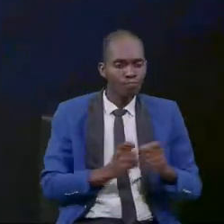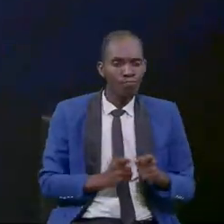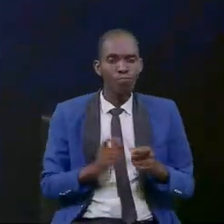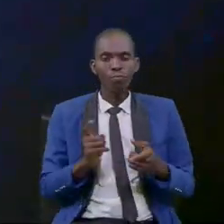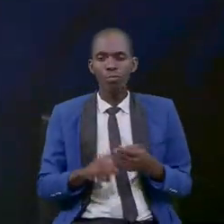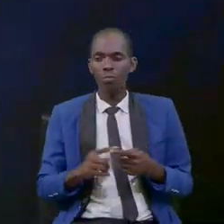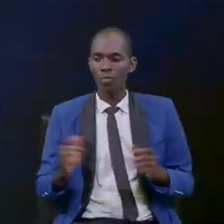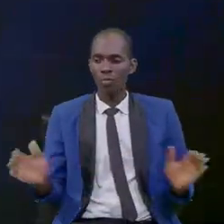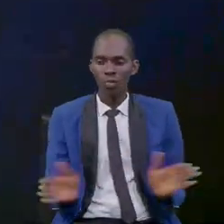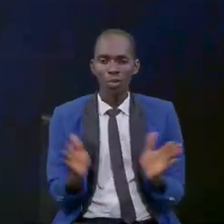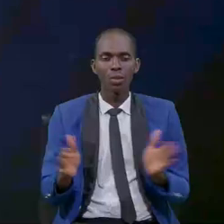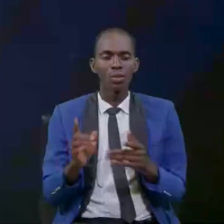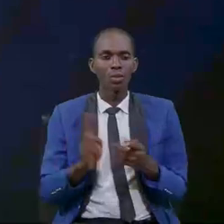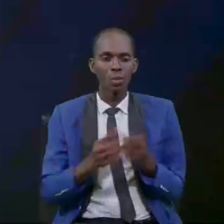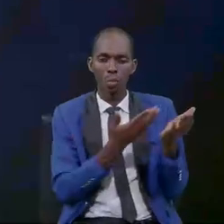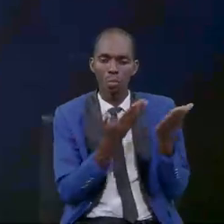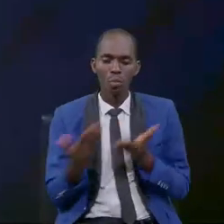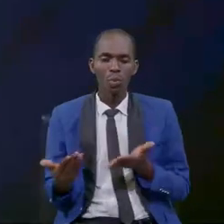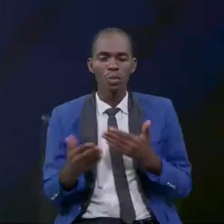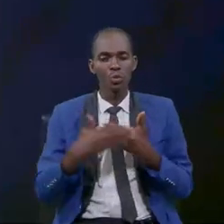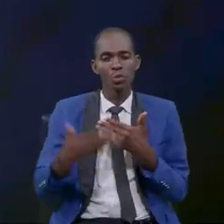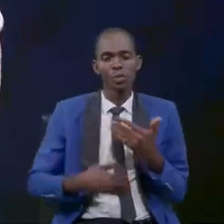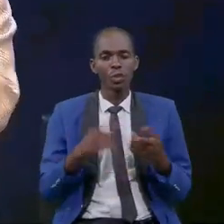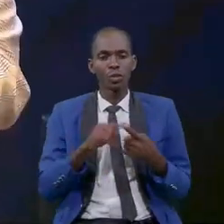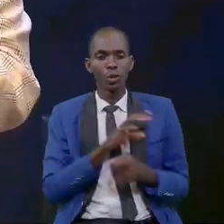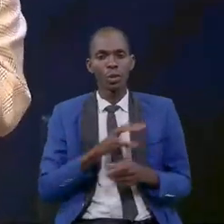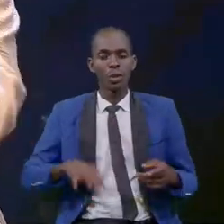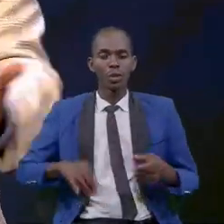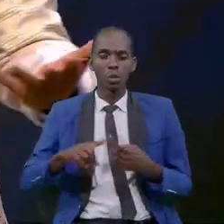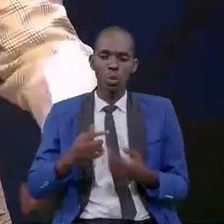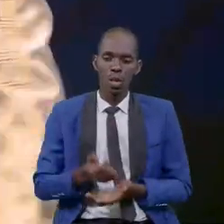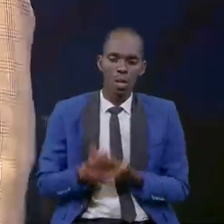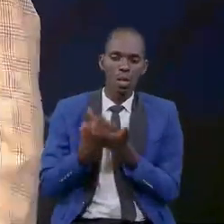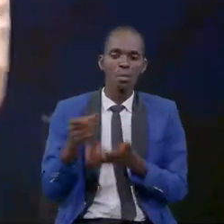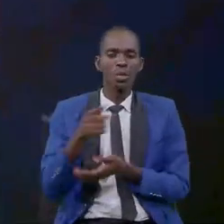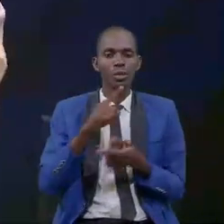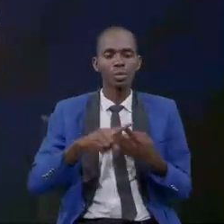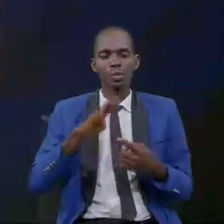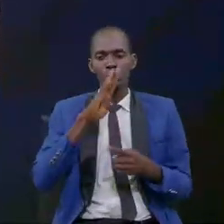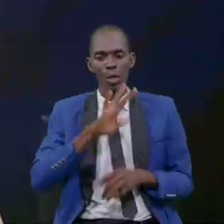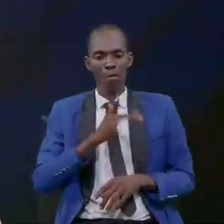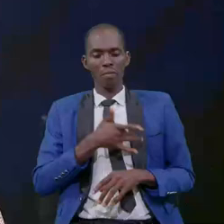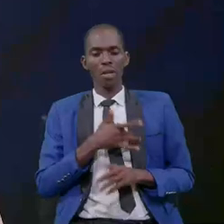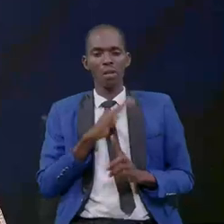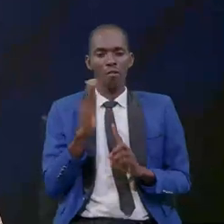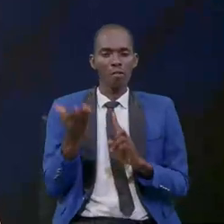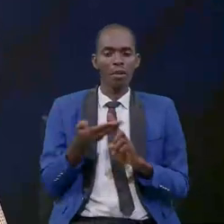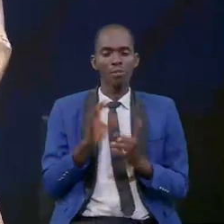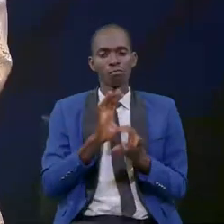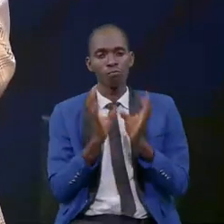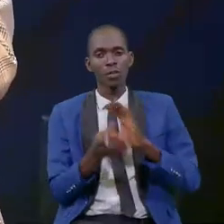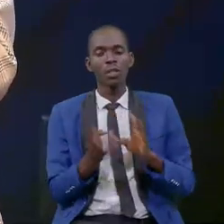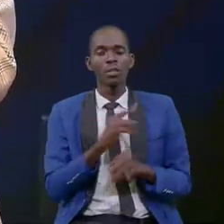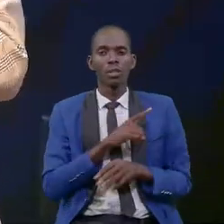les gens que vous essayez d'amener au calvaire, et vous faites tout pour que ces gens-là soient convaincus, soient convertis et consacrés au